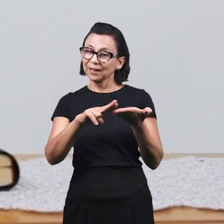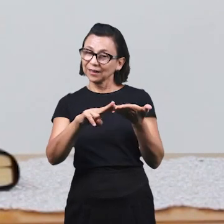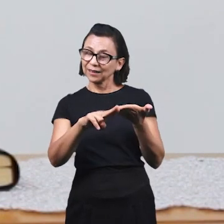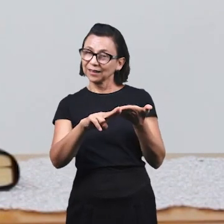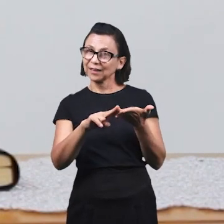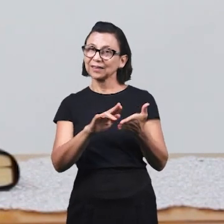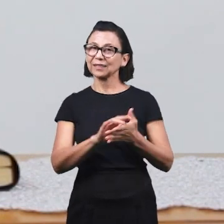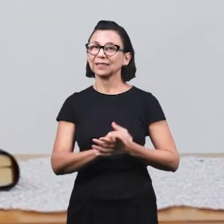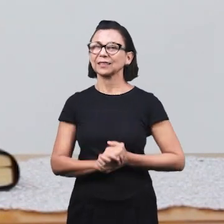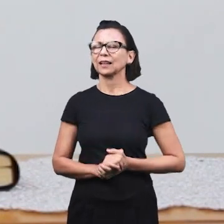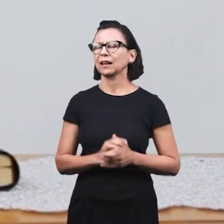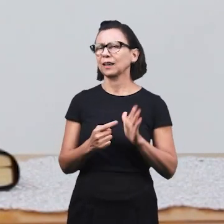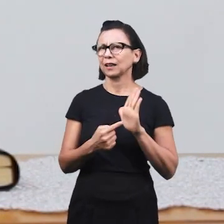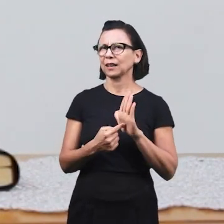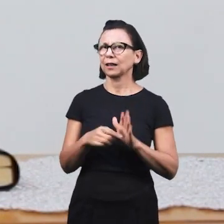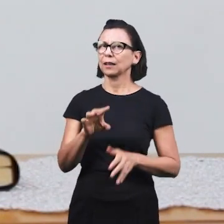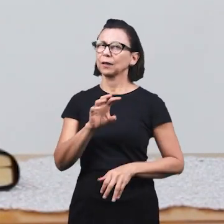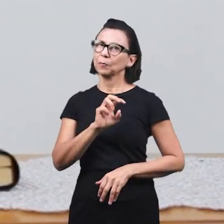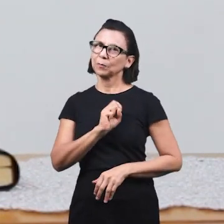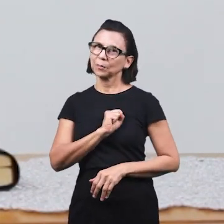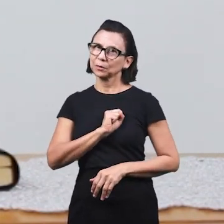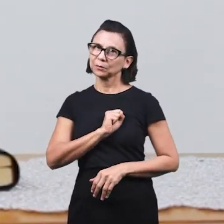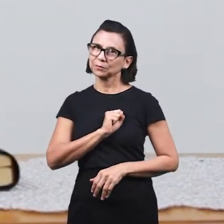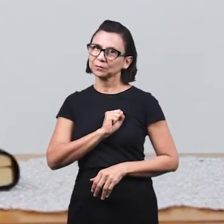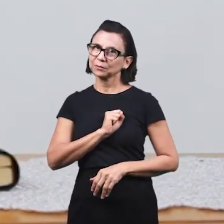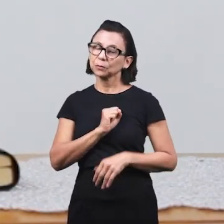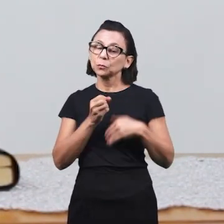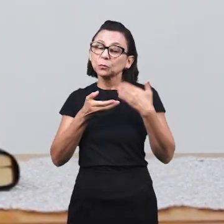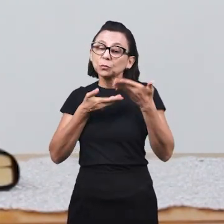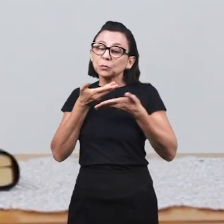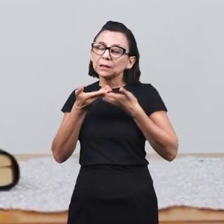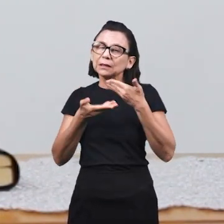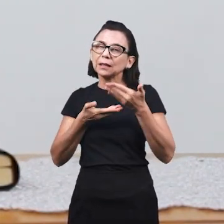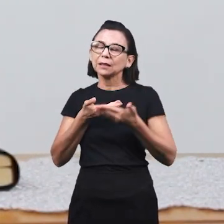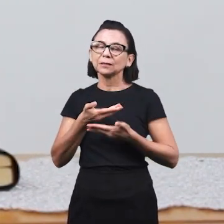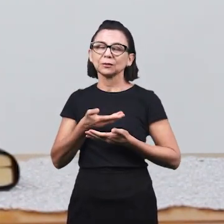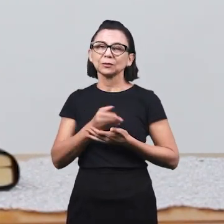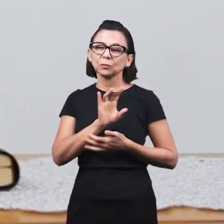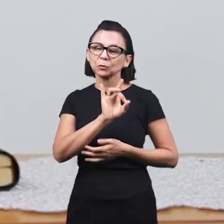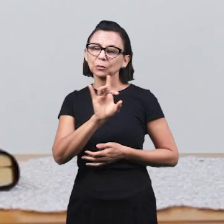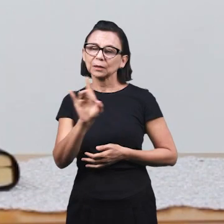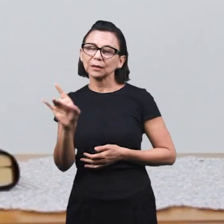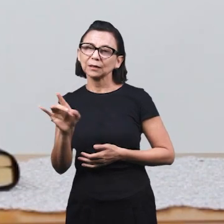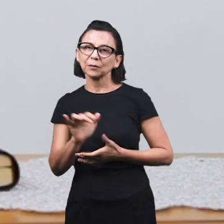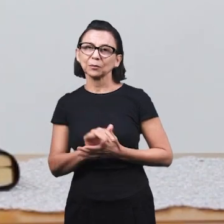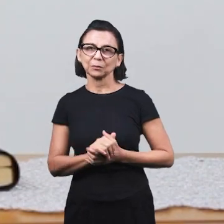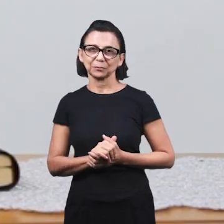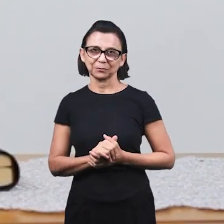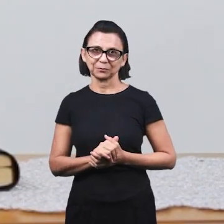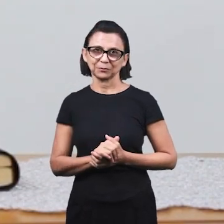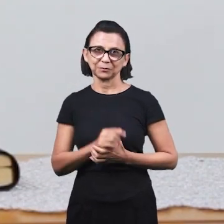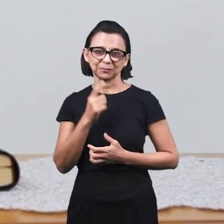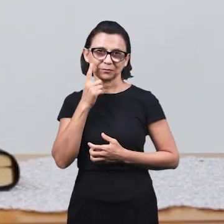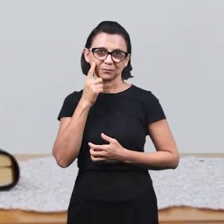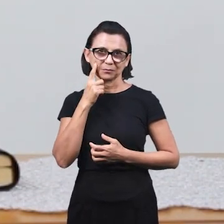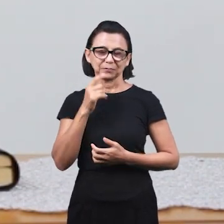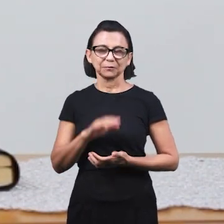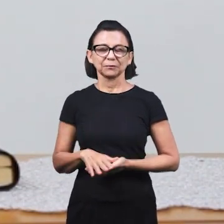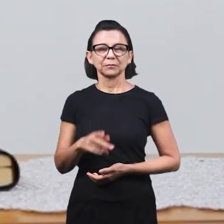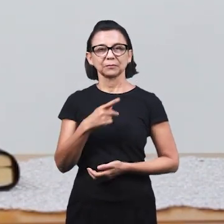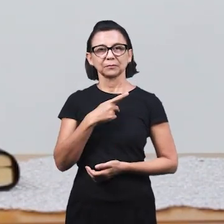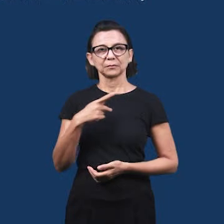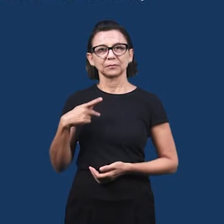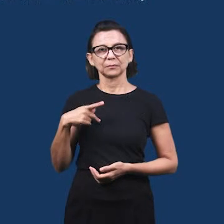послание, которое приносит радость овечкам, потому что продемонстрирует любовь, заботу пастора